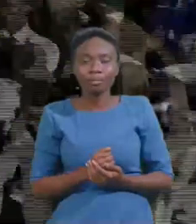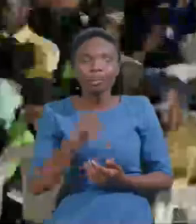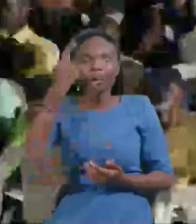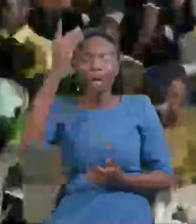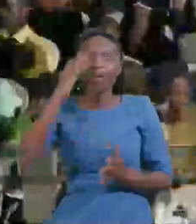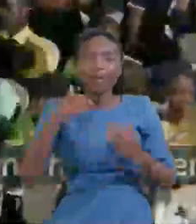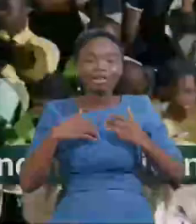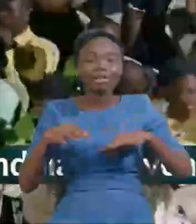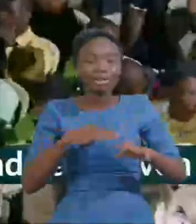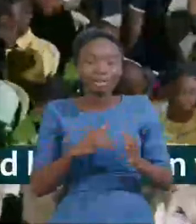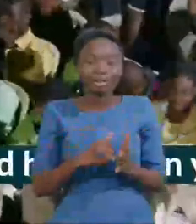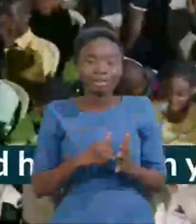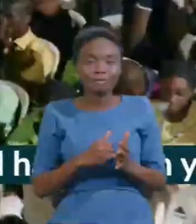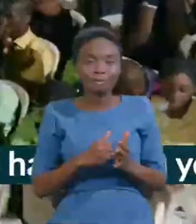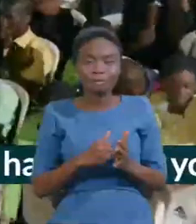Amen.